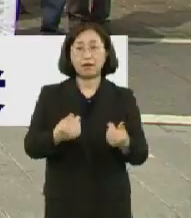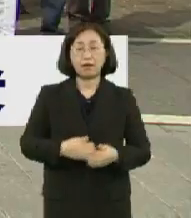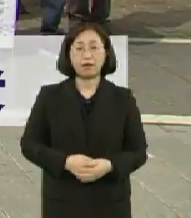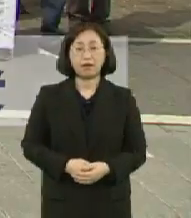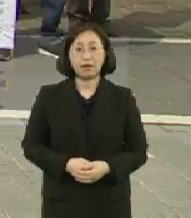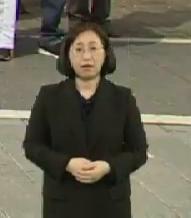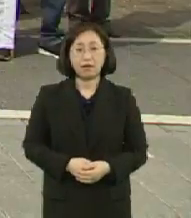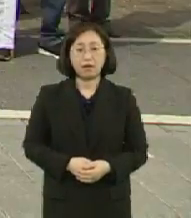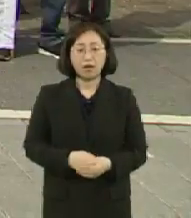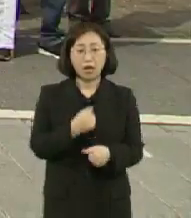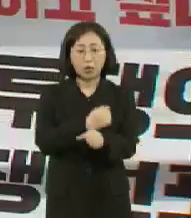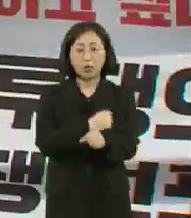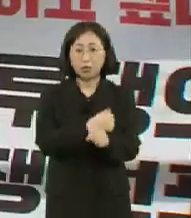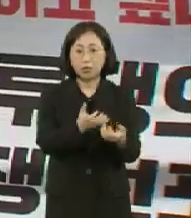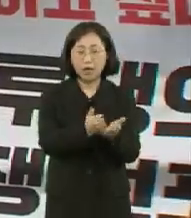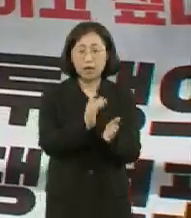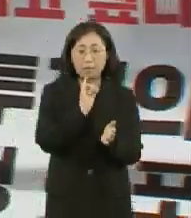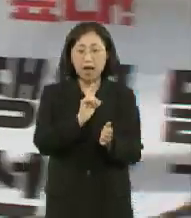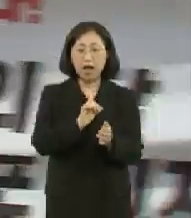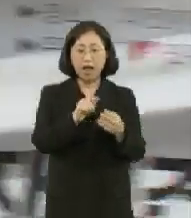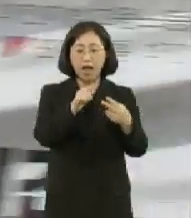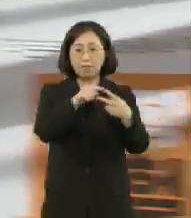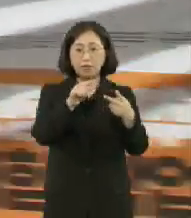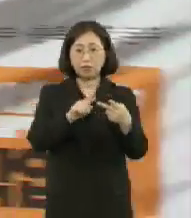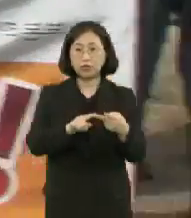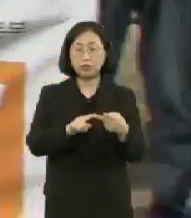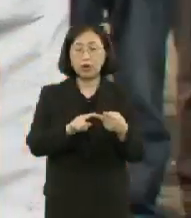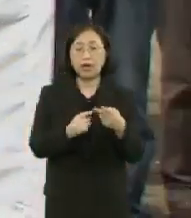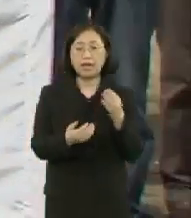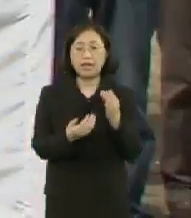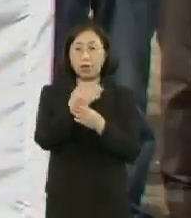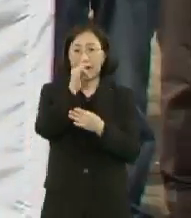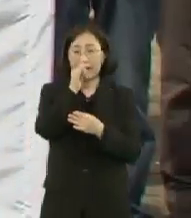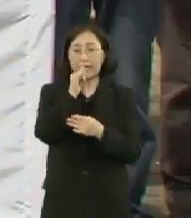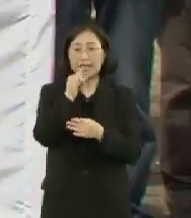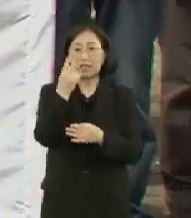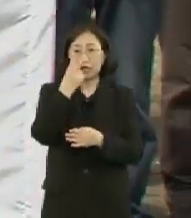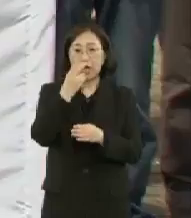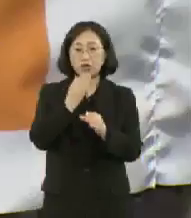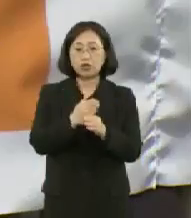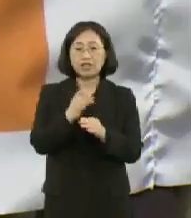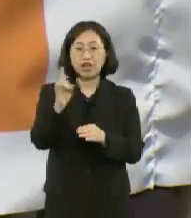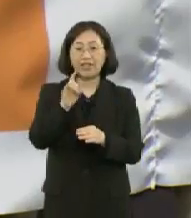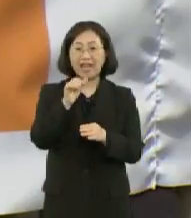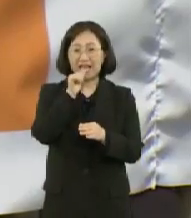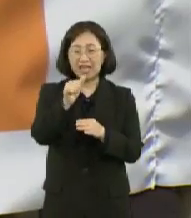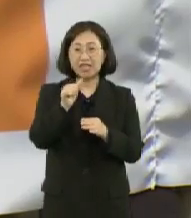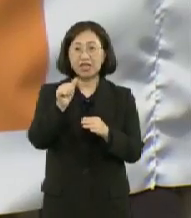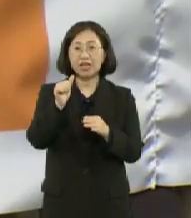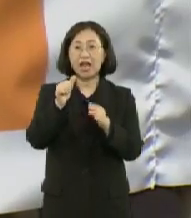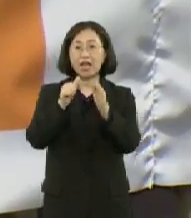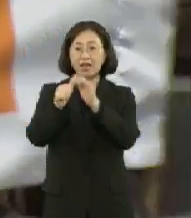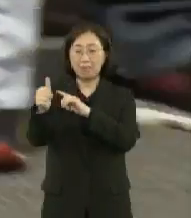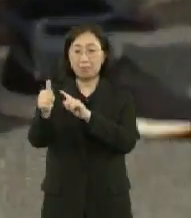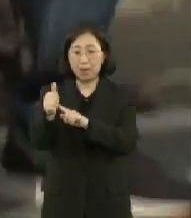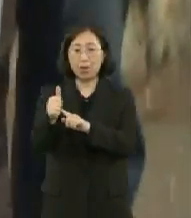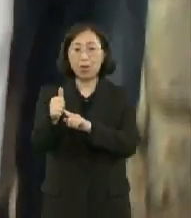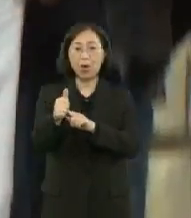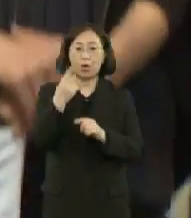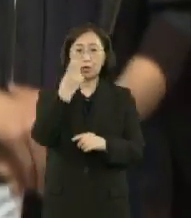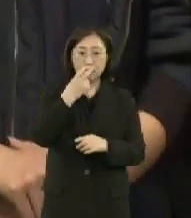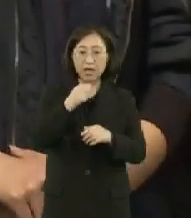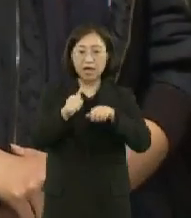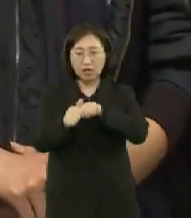겁니다. 노동계는 두 건의 중대재해법 위반 혐의로 수사를 받는 현대제철 대표이사를 비롯해 중대재해에 대한